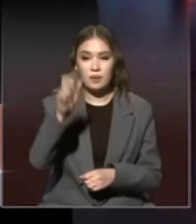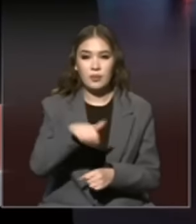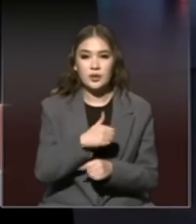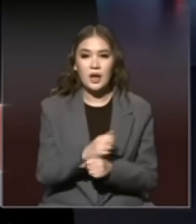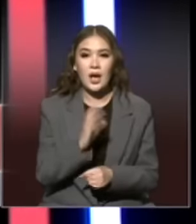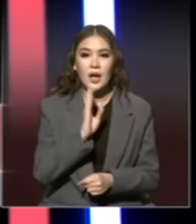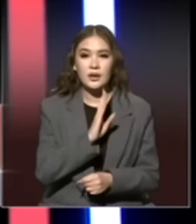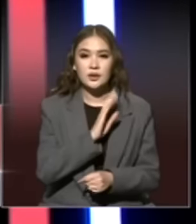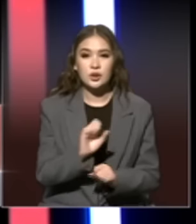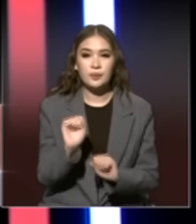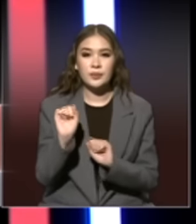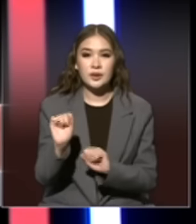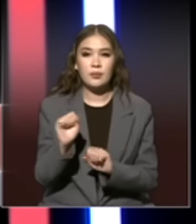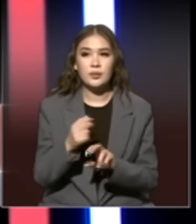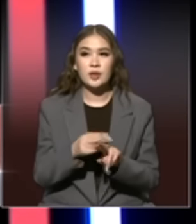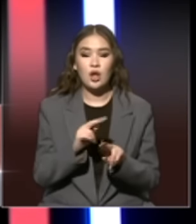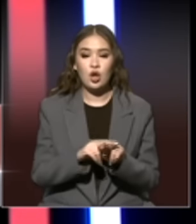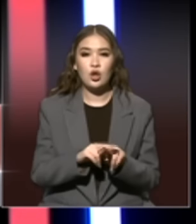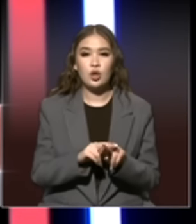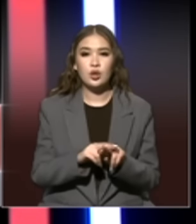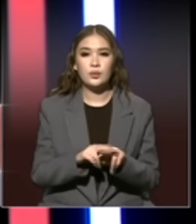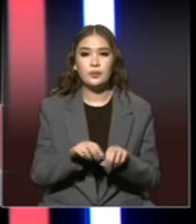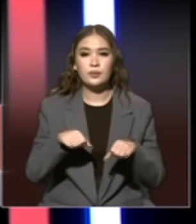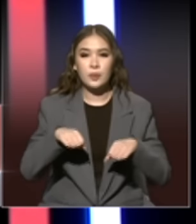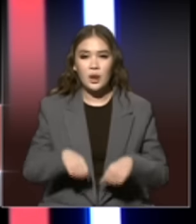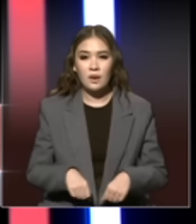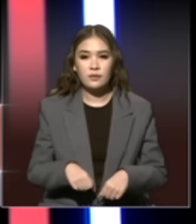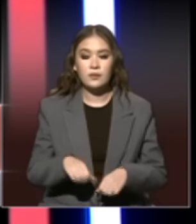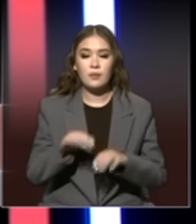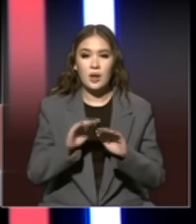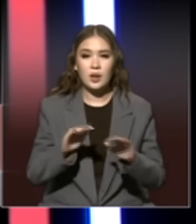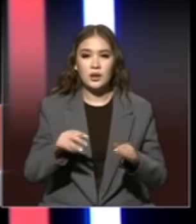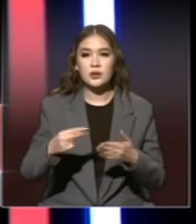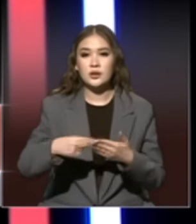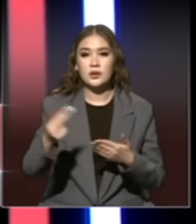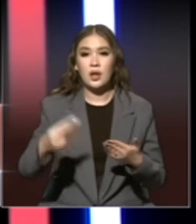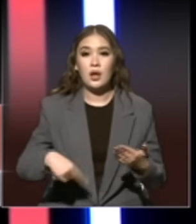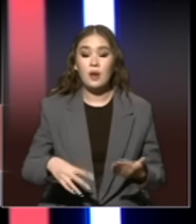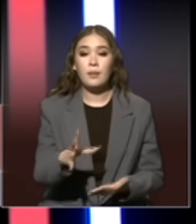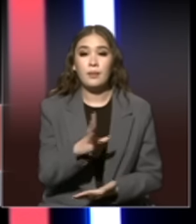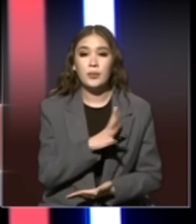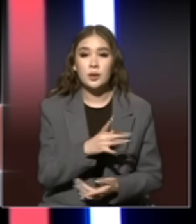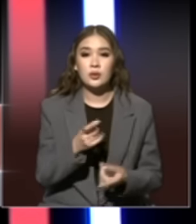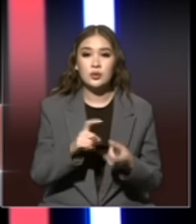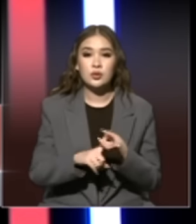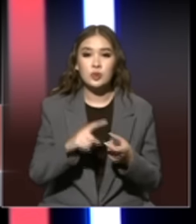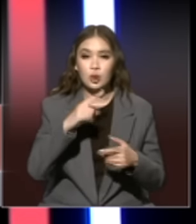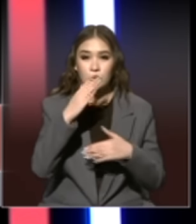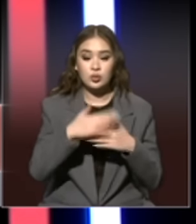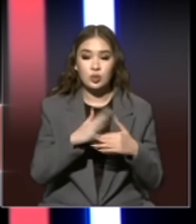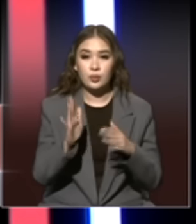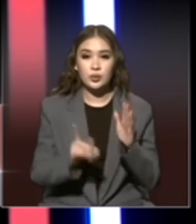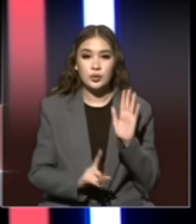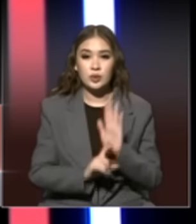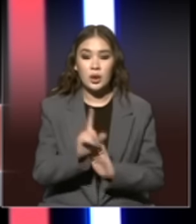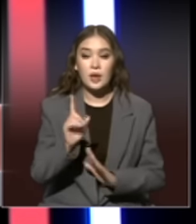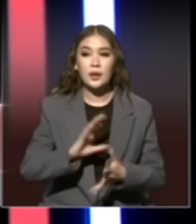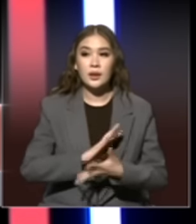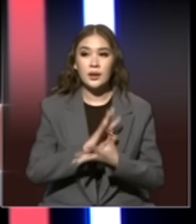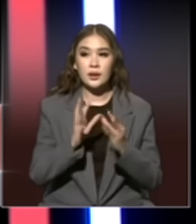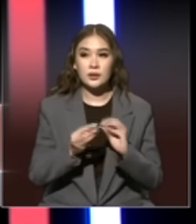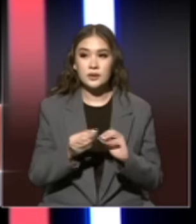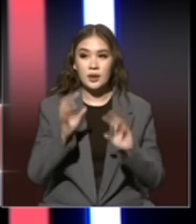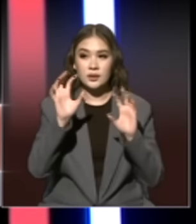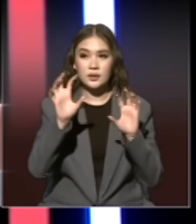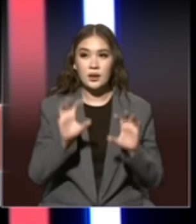әйелдердің қауіпсіздігі, әйелдердің құқықтары мен балалардың қауіпсіздігіне қатысты заңға қол қойды. Бұл заң жуырда күшіне енеді. Негізінен